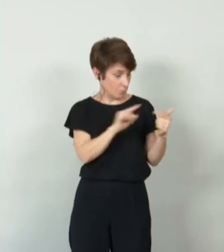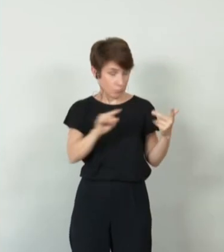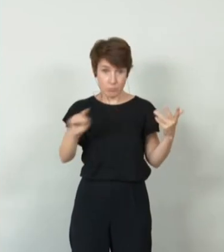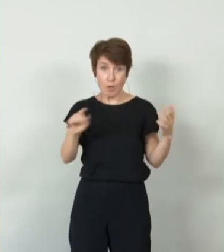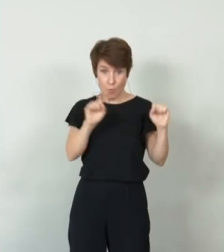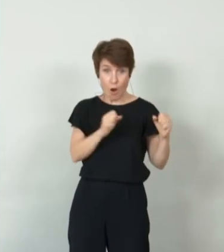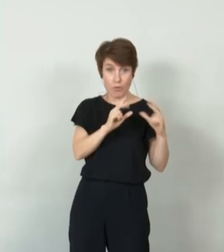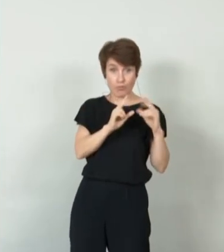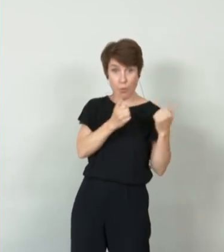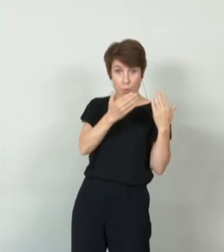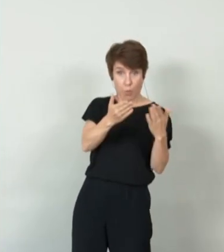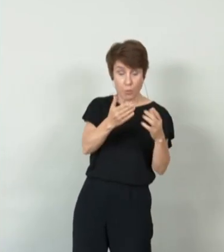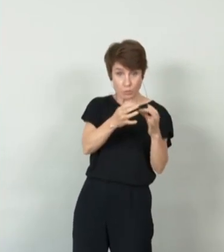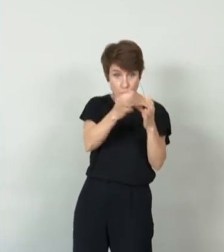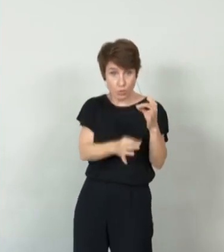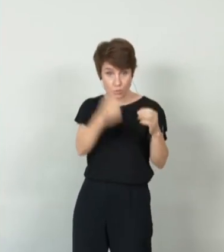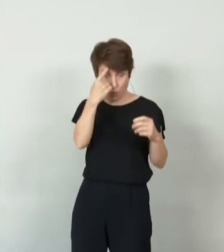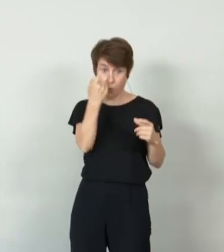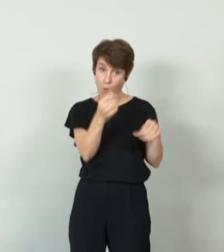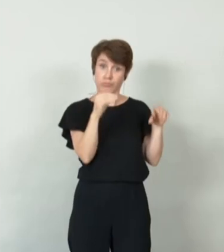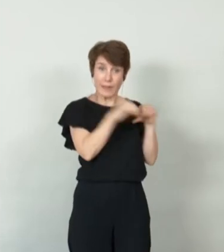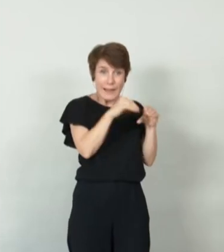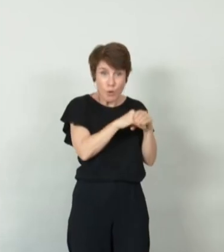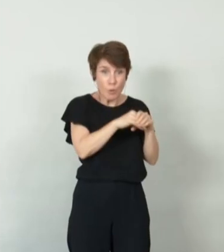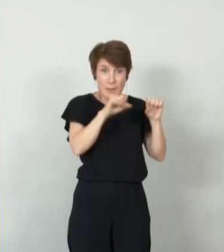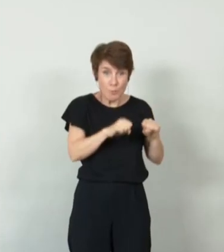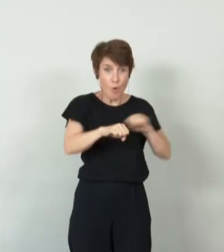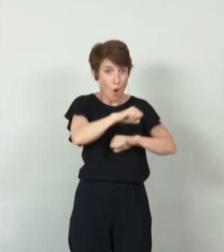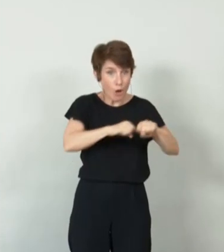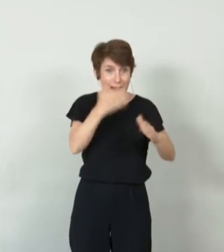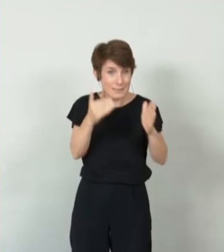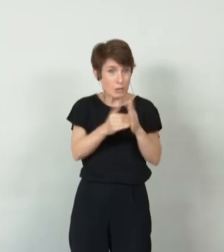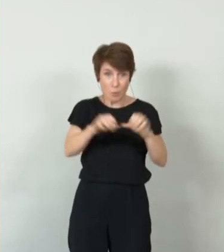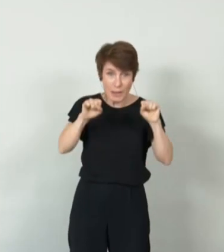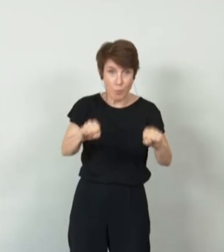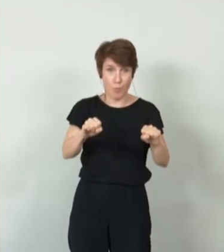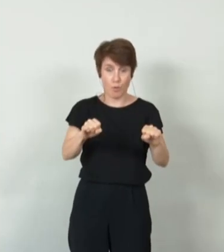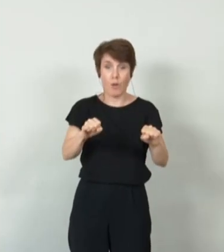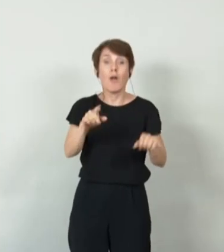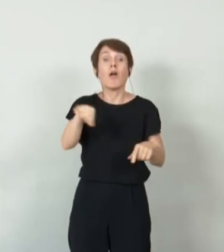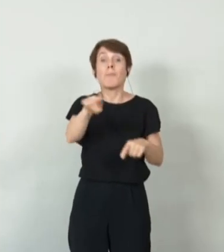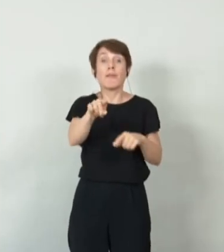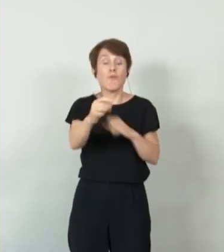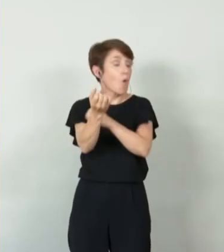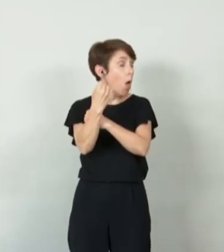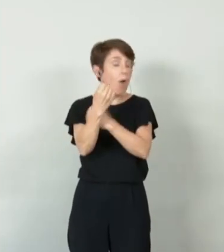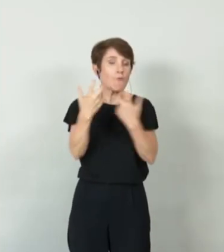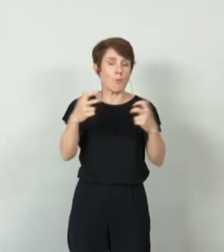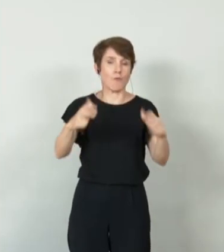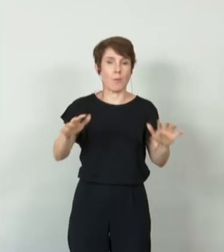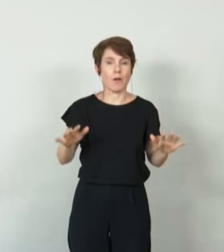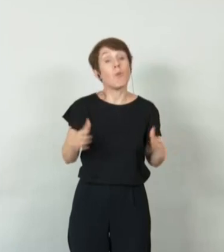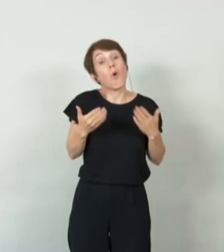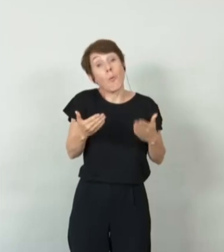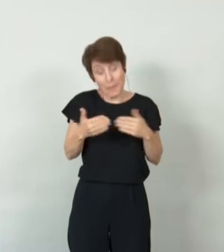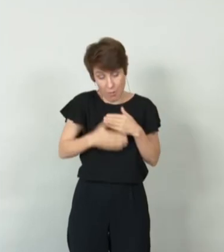les sources d'économie et d'organisation sont considérables et ça vous ne voulez pas vous irez d'autres d'abord maintenant vous le